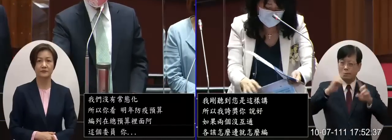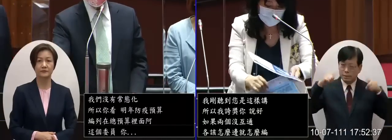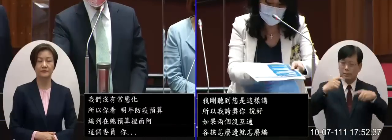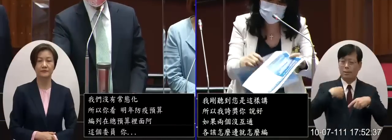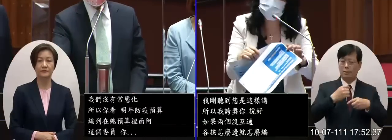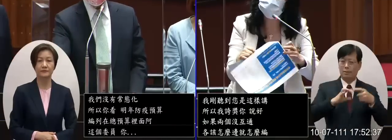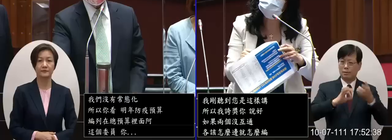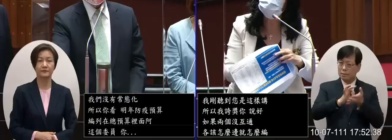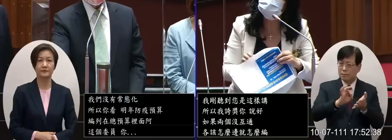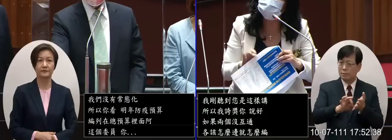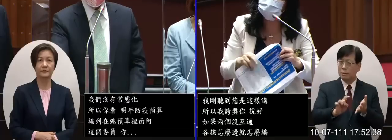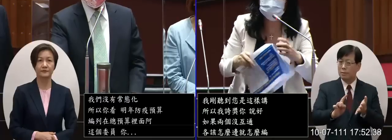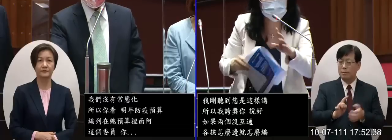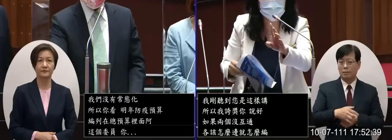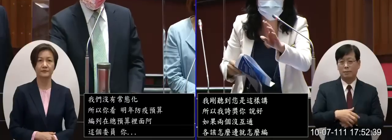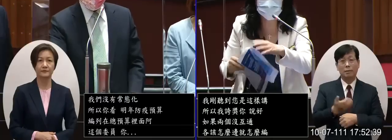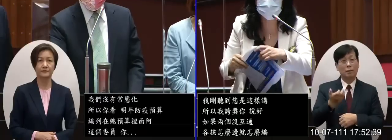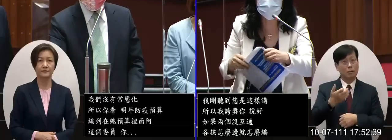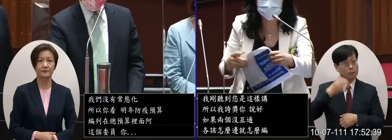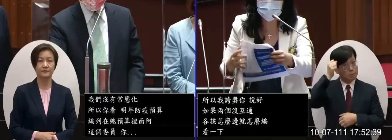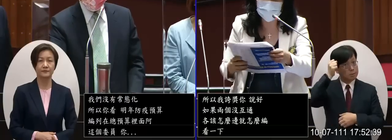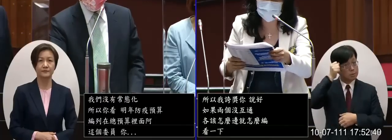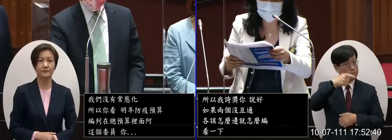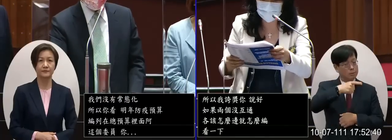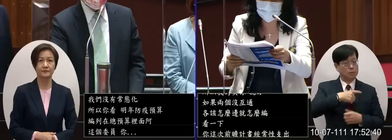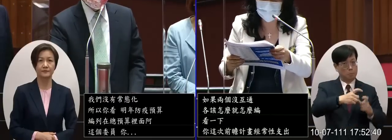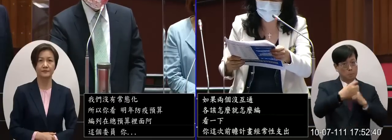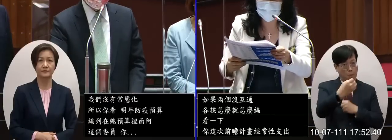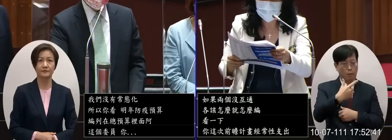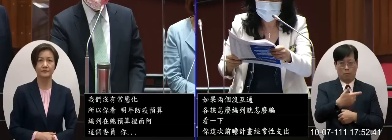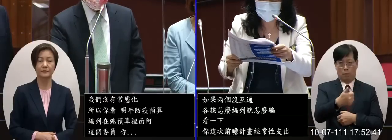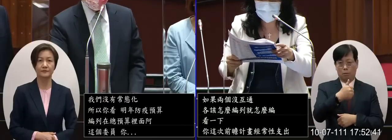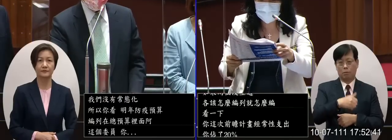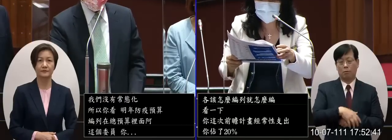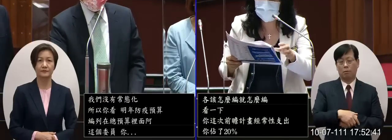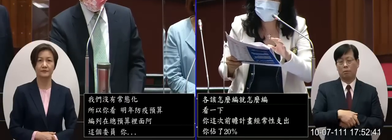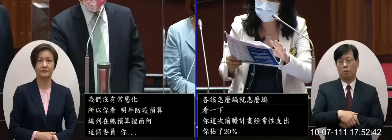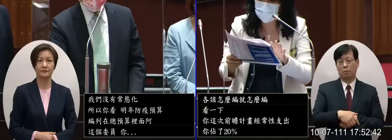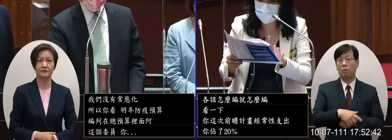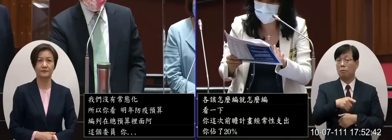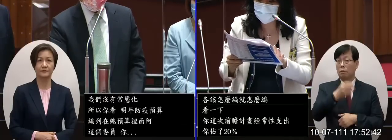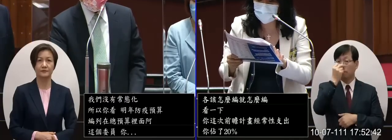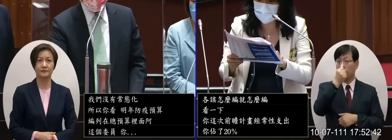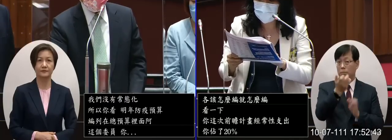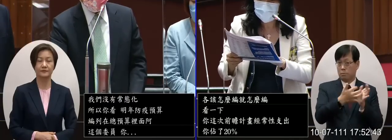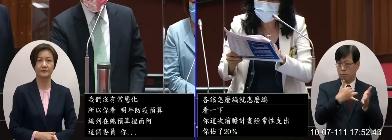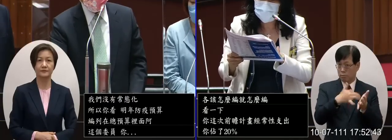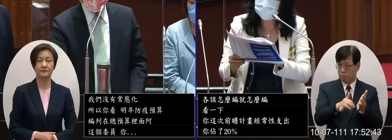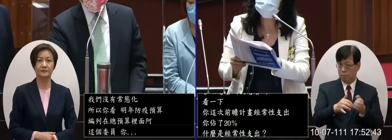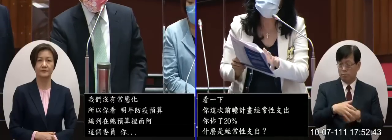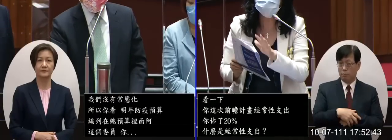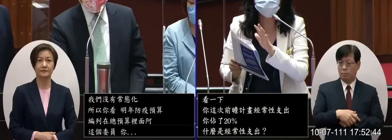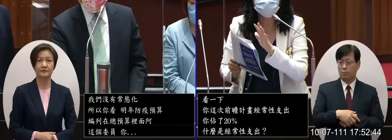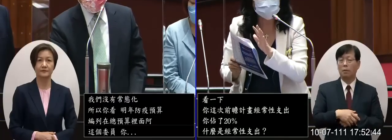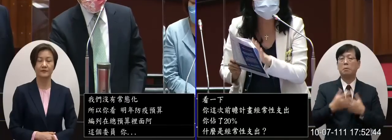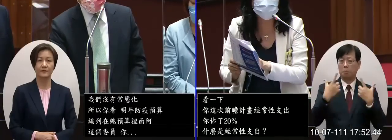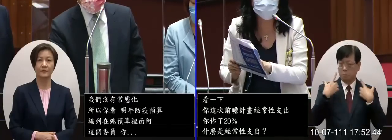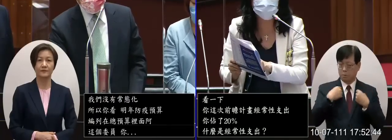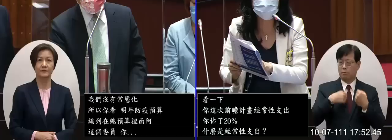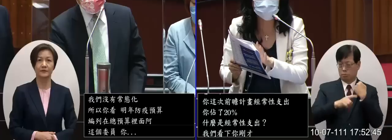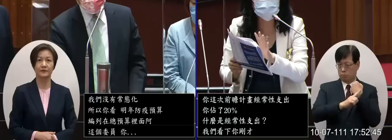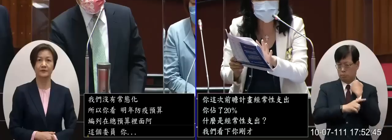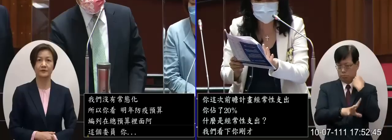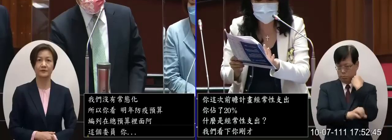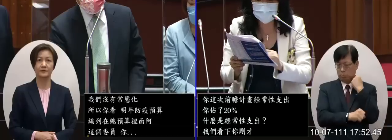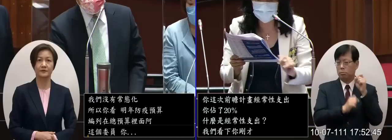出？我们看一下，你刚才，因为我记得院长你刚刚回答，你讲得很好哦，你说这个特别预算呢，应该要有它的法